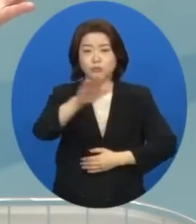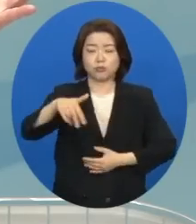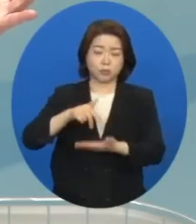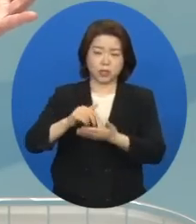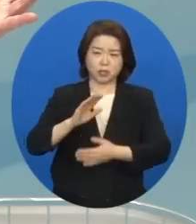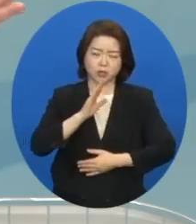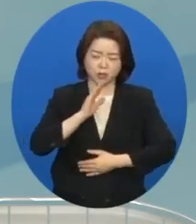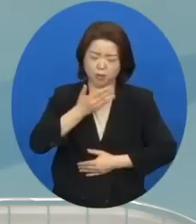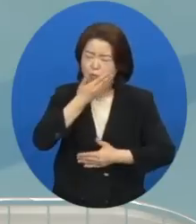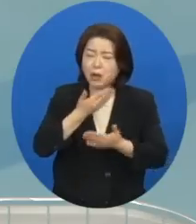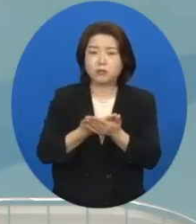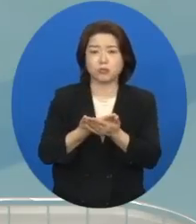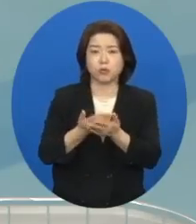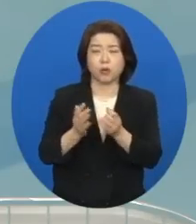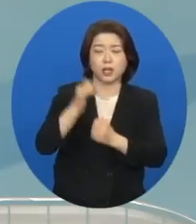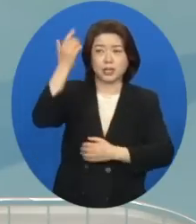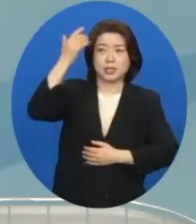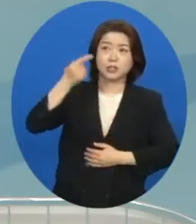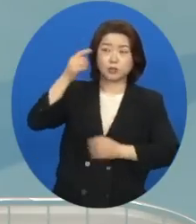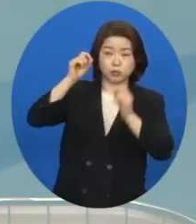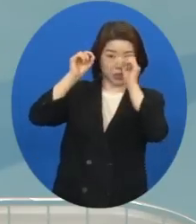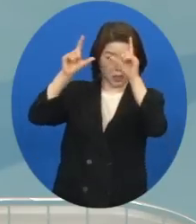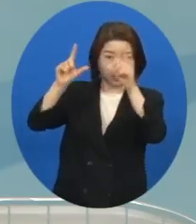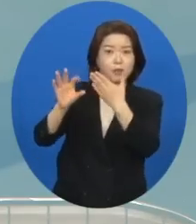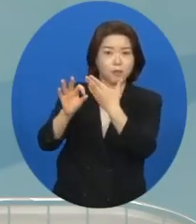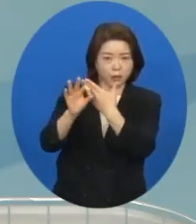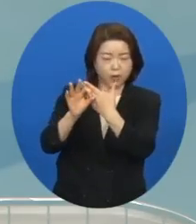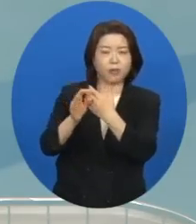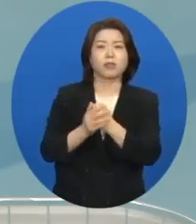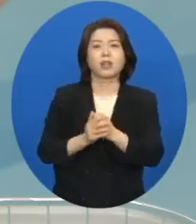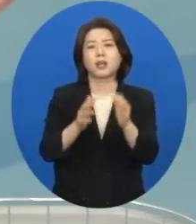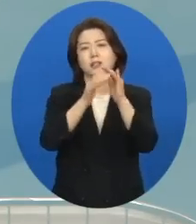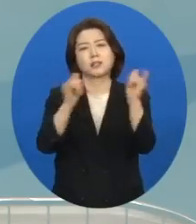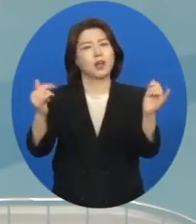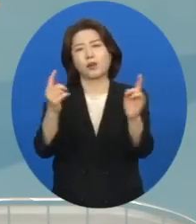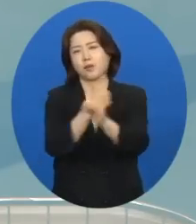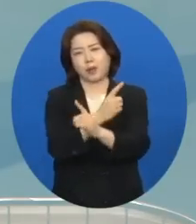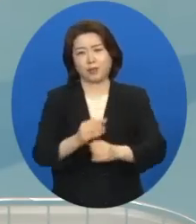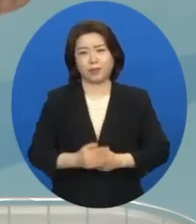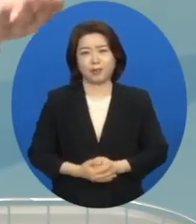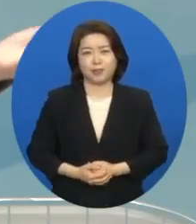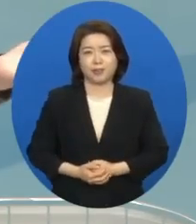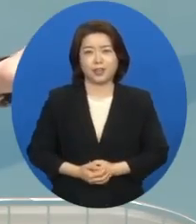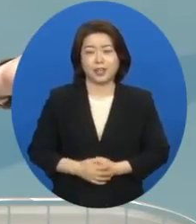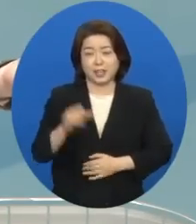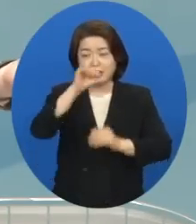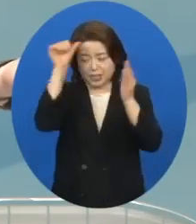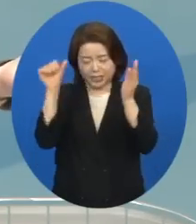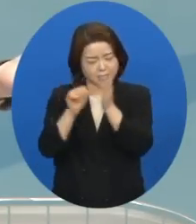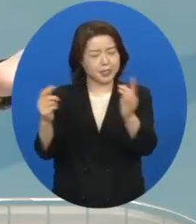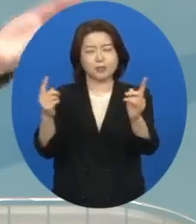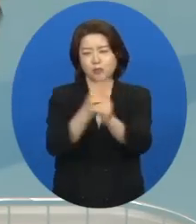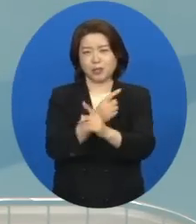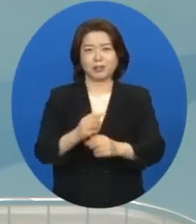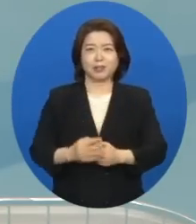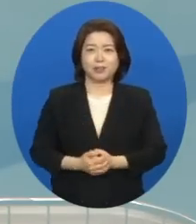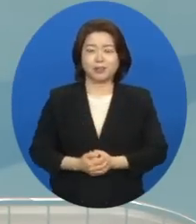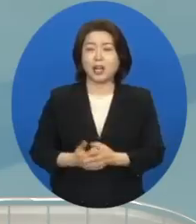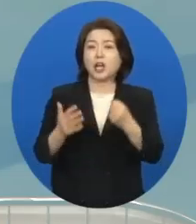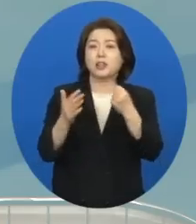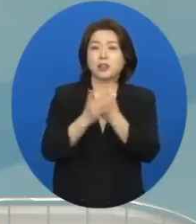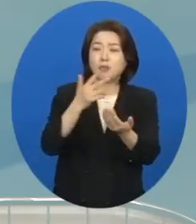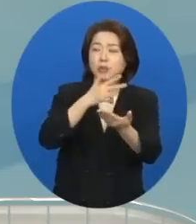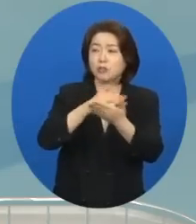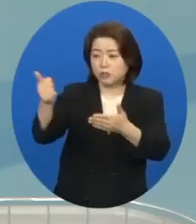중요해요. 영적인 눈이 뜨이면 사람이 달라져요. 인생도 달라져요. 그래서